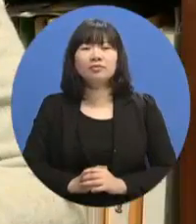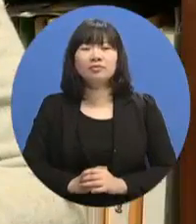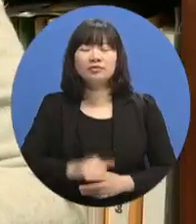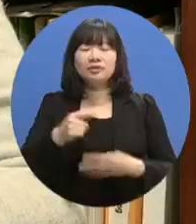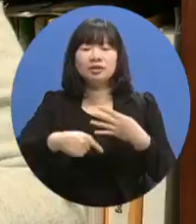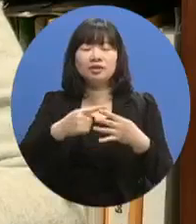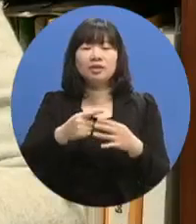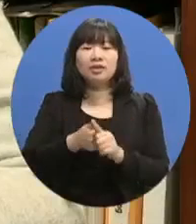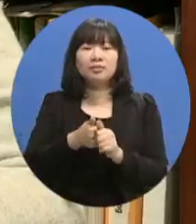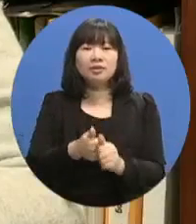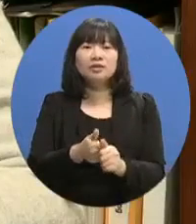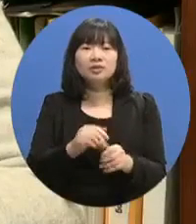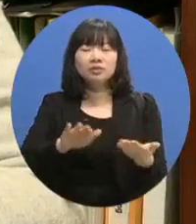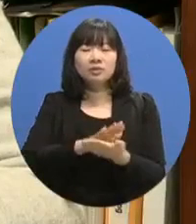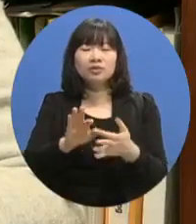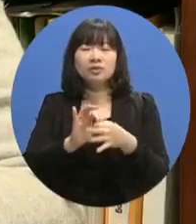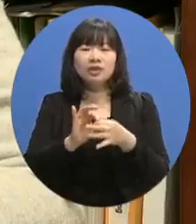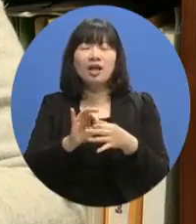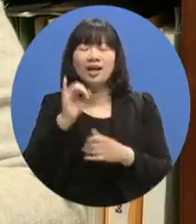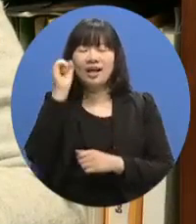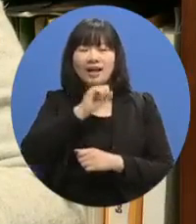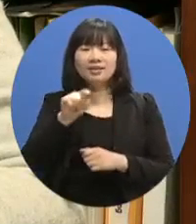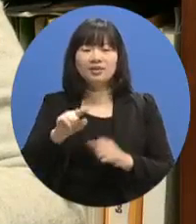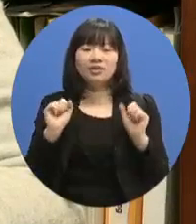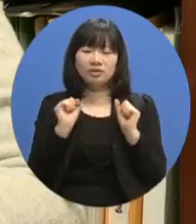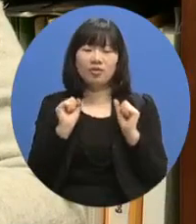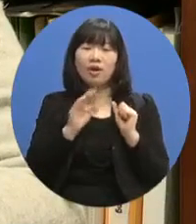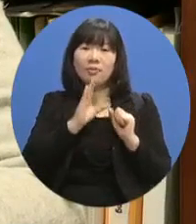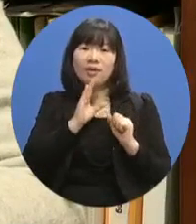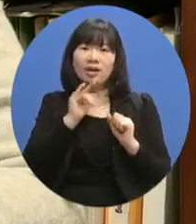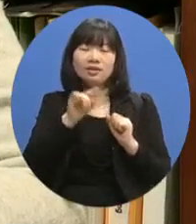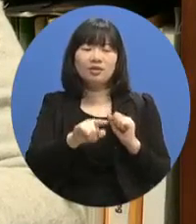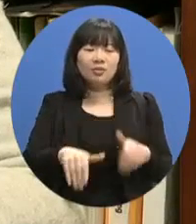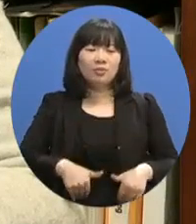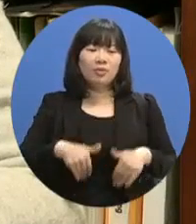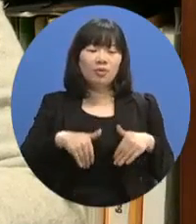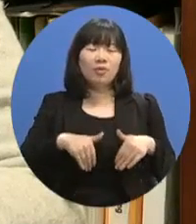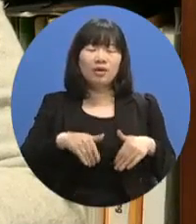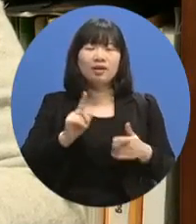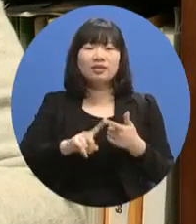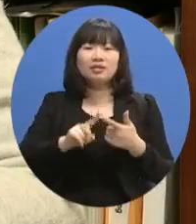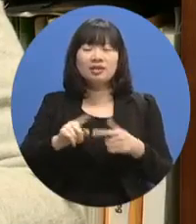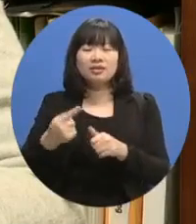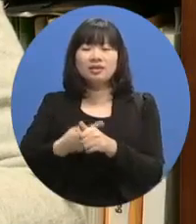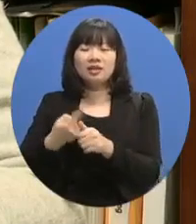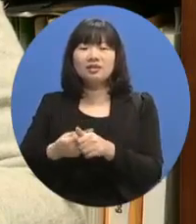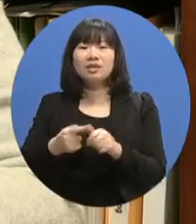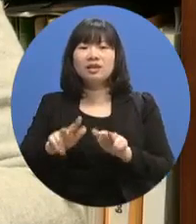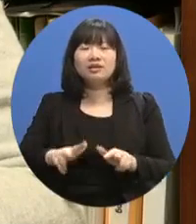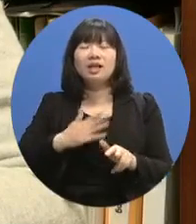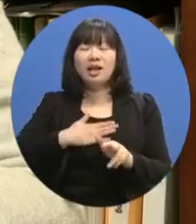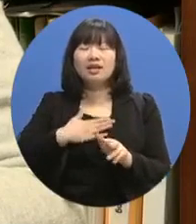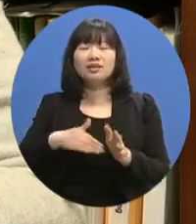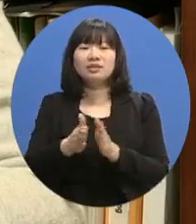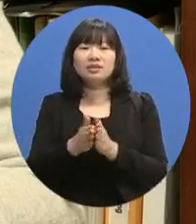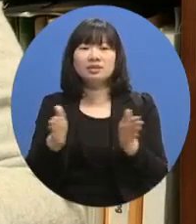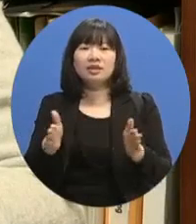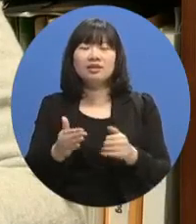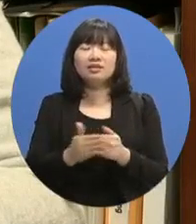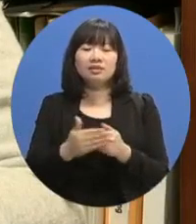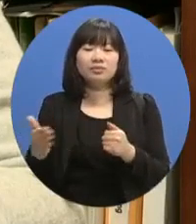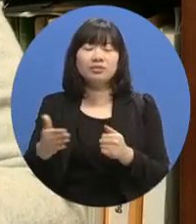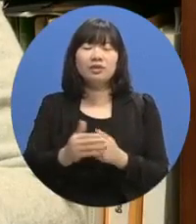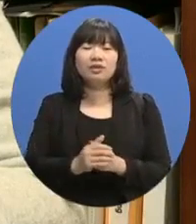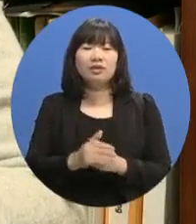계절에 맞는 놀이를 하면서 아이들이 아 이건 겨울이구나 이건 봄이구나 하는 거를 자연스럽게 인지하게 되는 거죠.